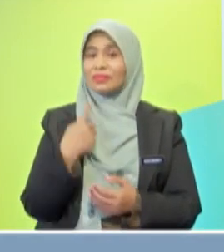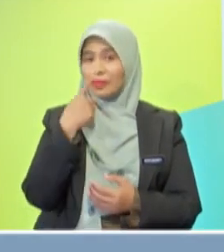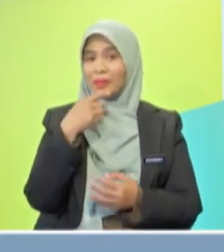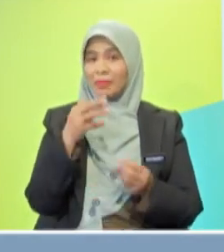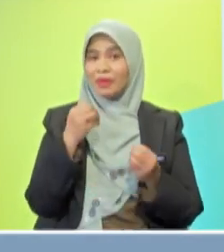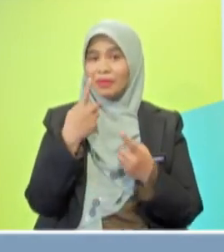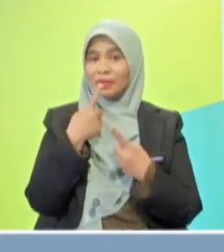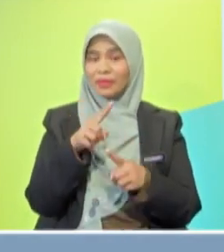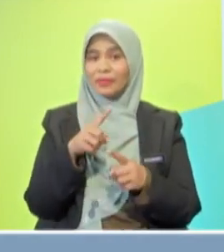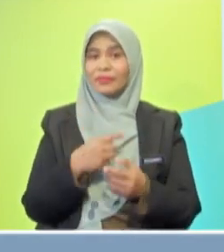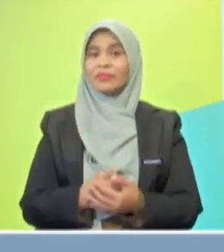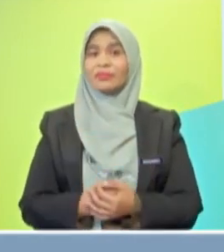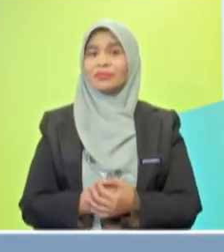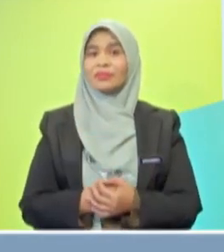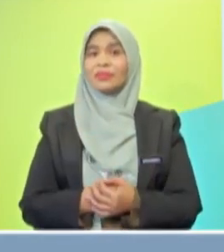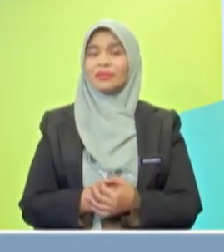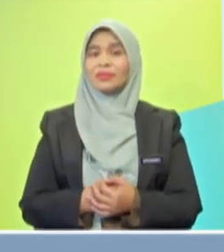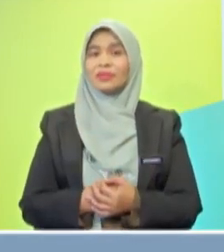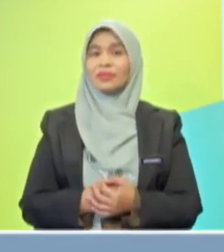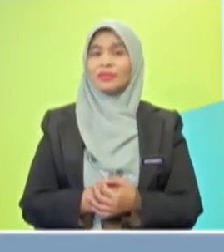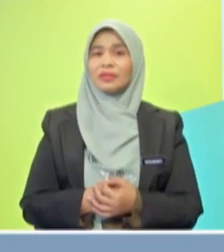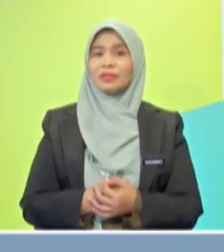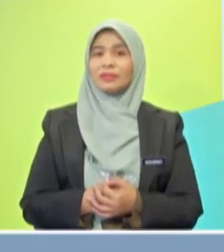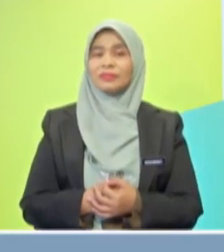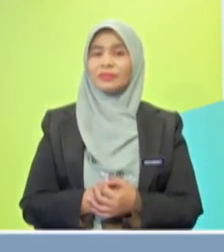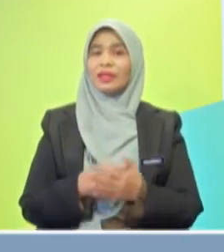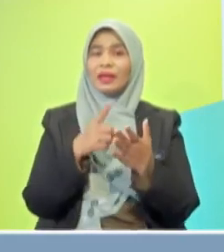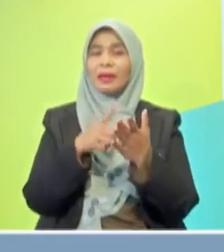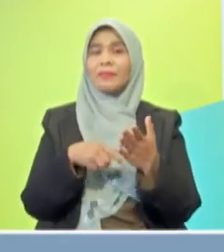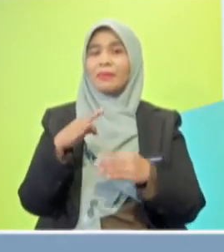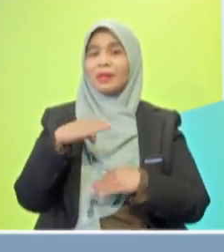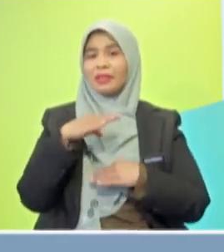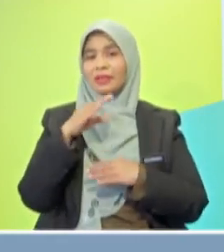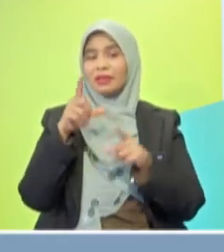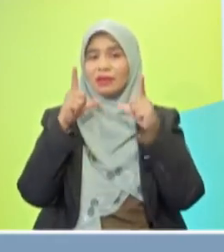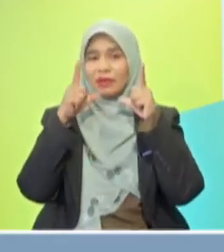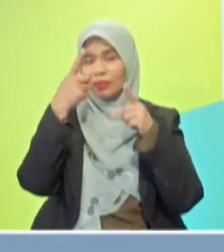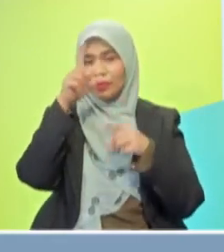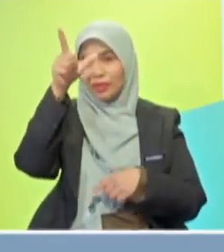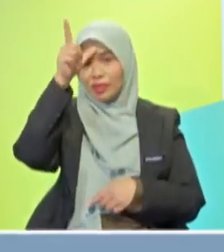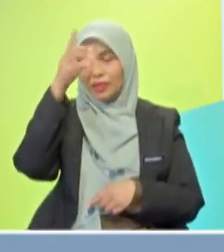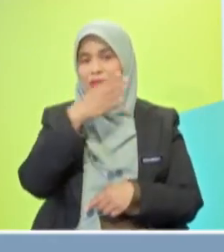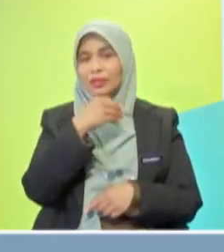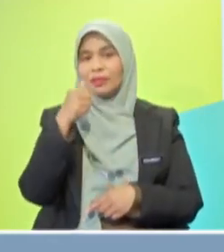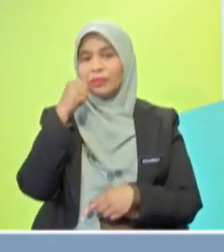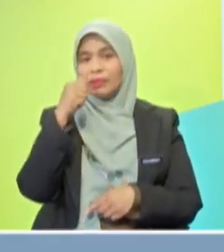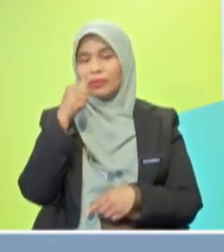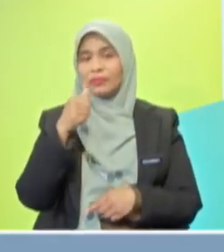Okey, tahniah, bagus Fawaz. Okey Fawaz. Apakah batasan aurat bagi lelaki dan perempuan?